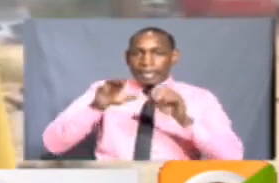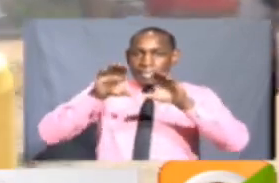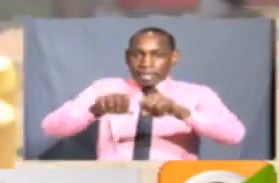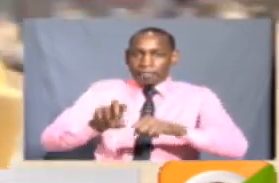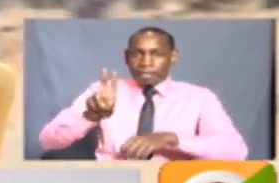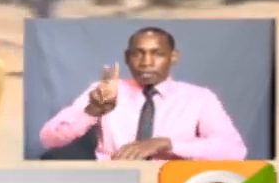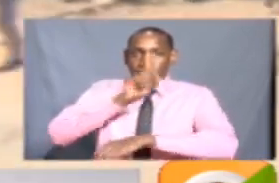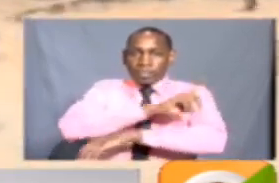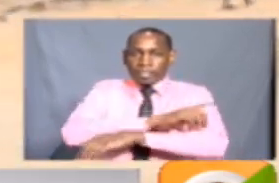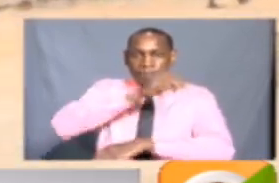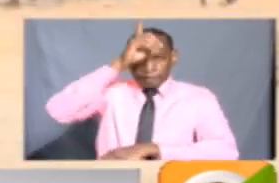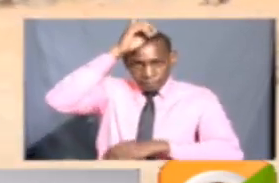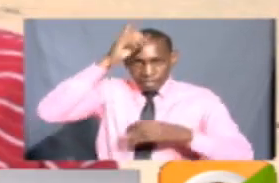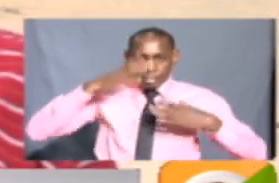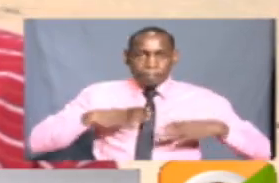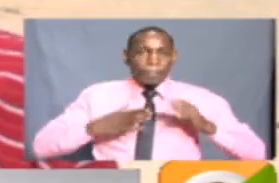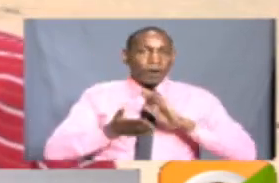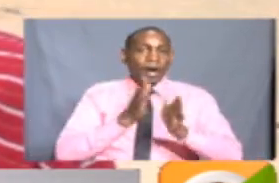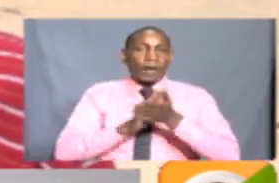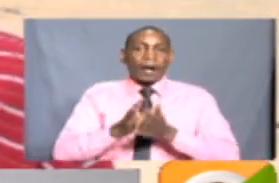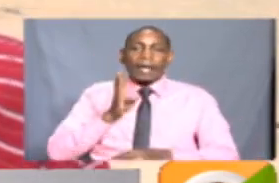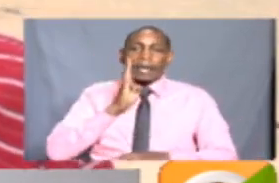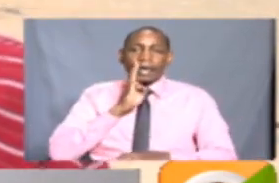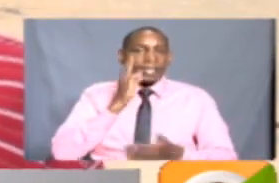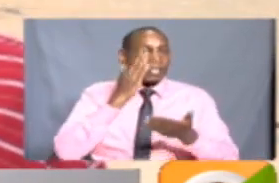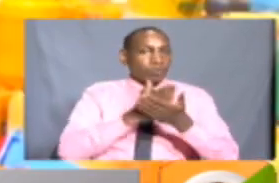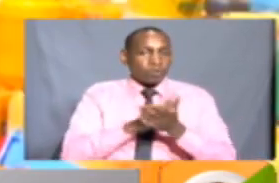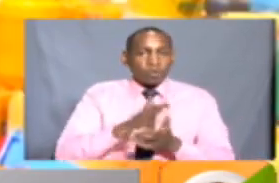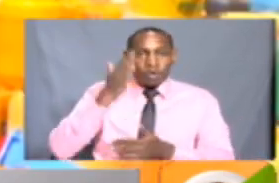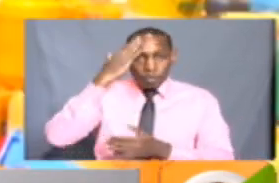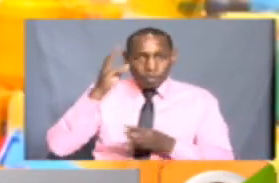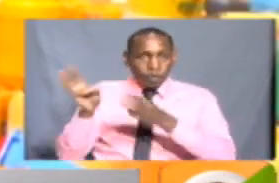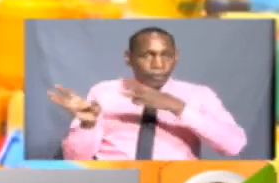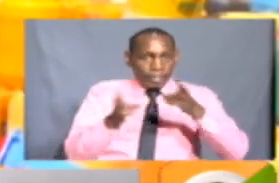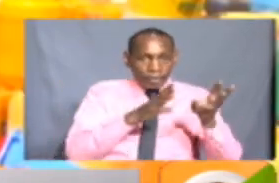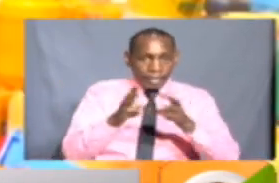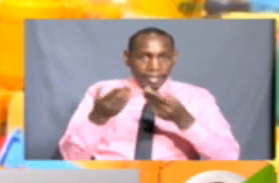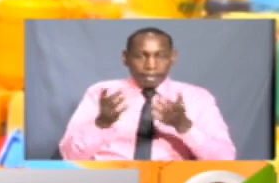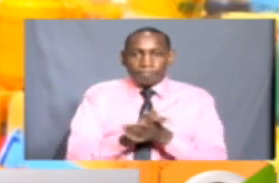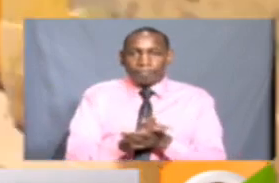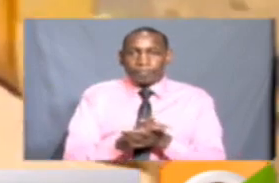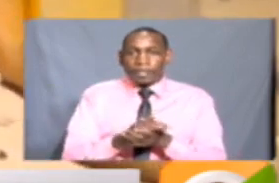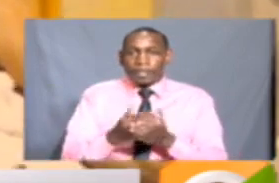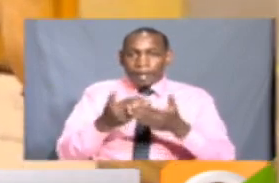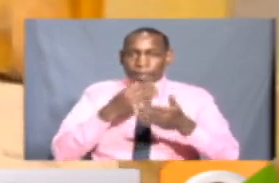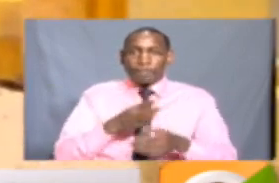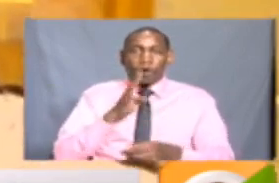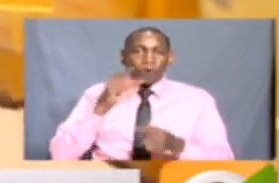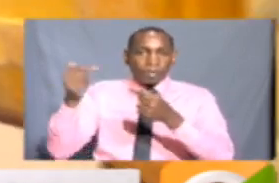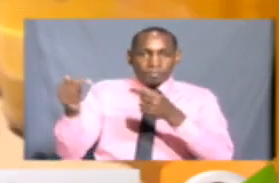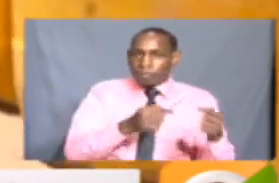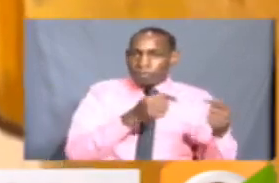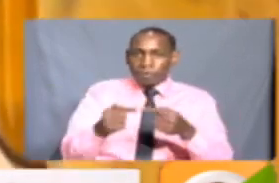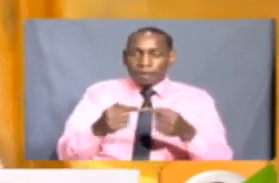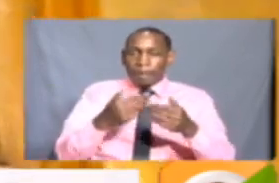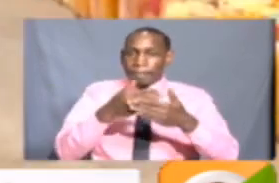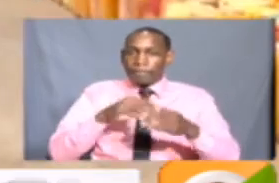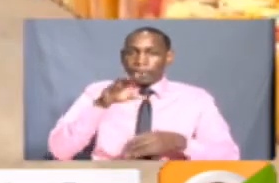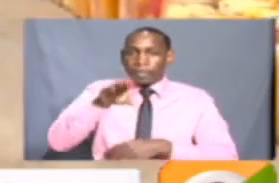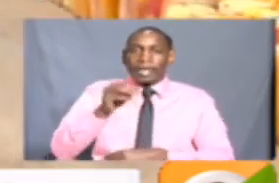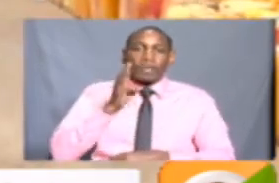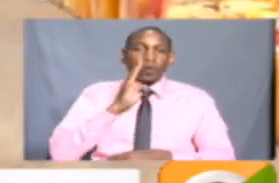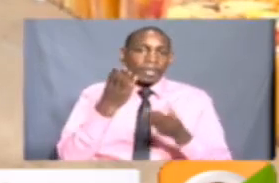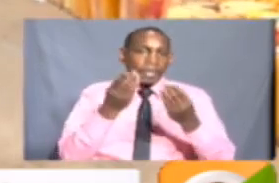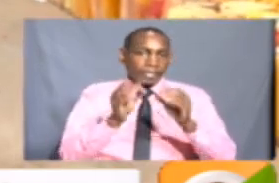hawa na kijiji hawana maji kabisa. Unajua hali vile joto liko. Tulikuwa tunapigana hapa kwa maji, kitambo upate hii maji si rahisi.